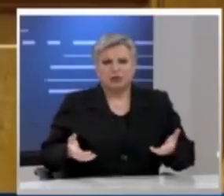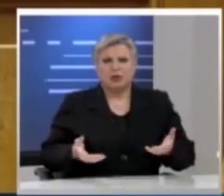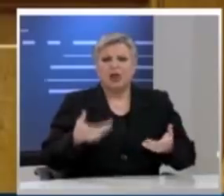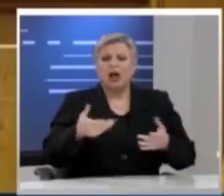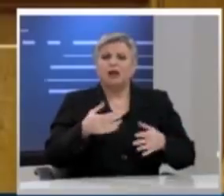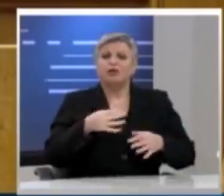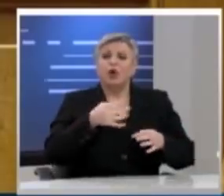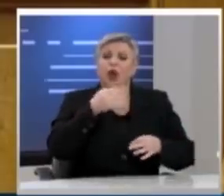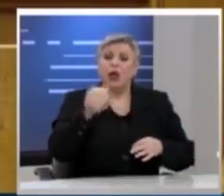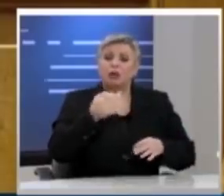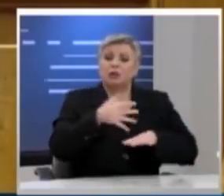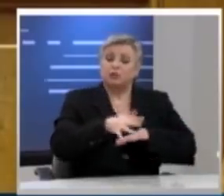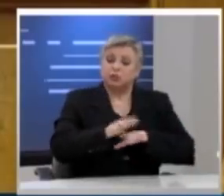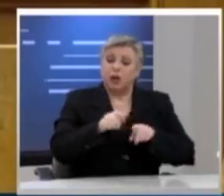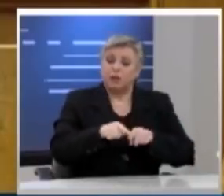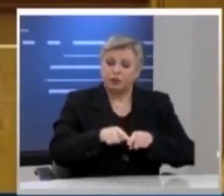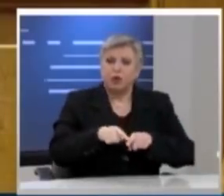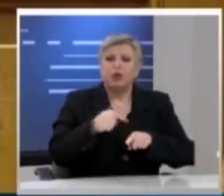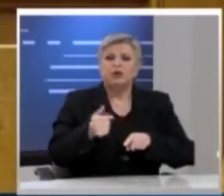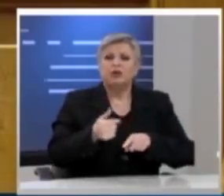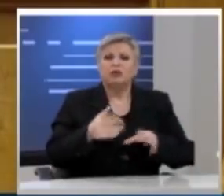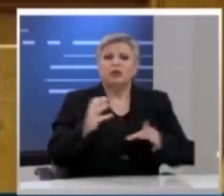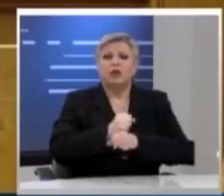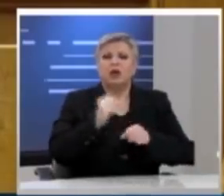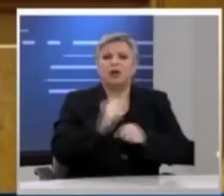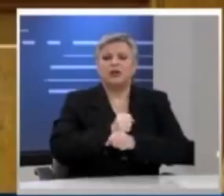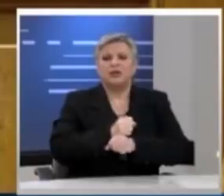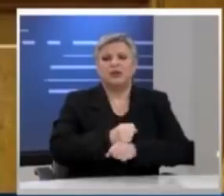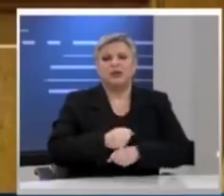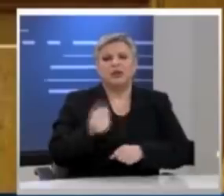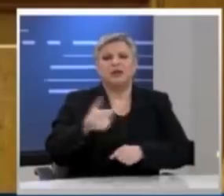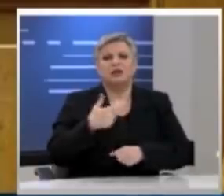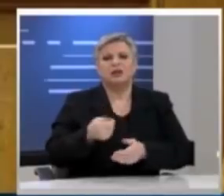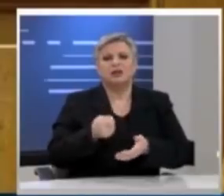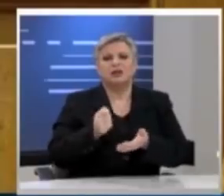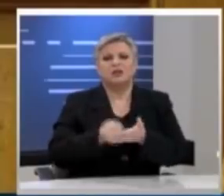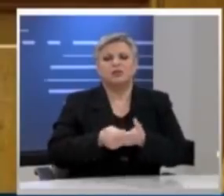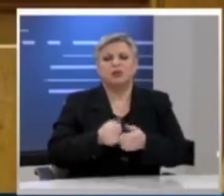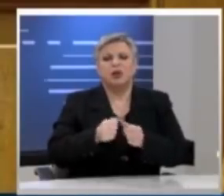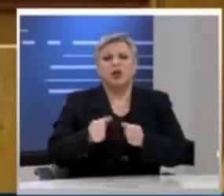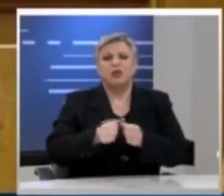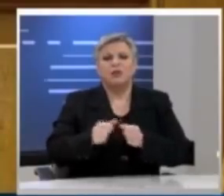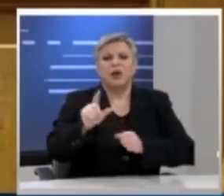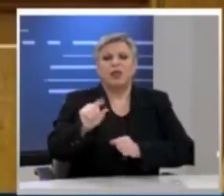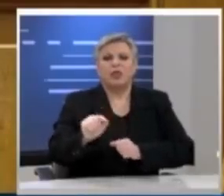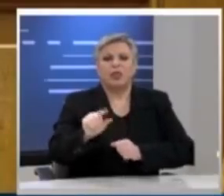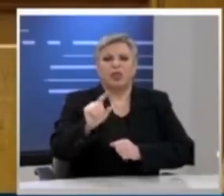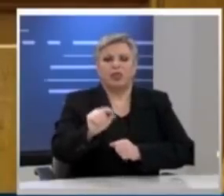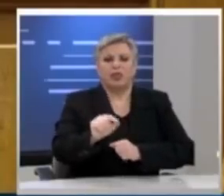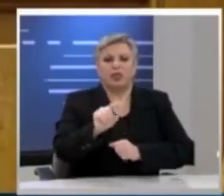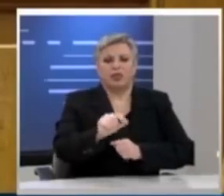άλλα αυτό καταφέρνει η κυβέρνησή σας και με τις συγχωνεύσεις που που συζητάμε σήμερα